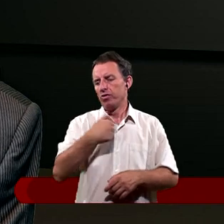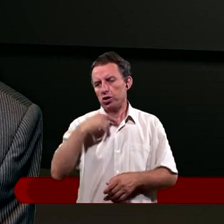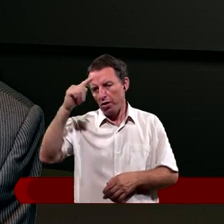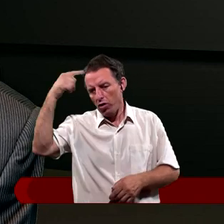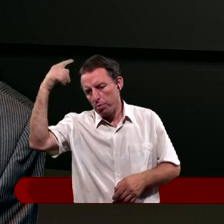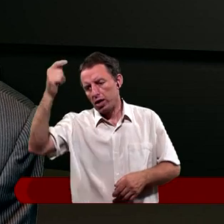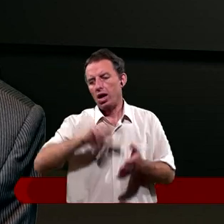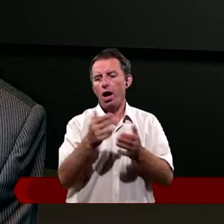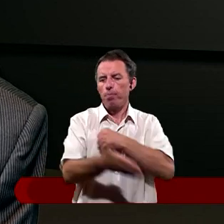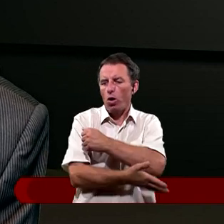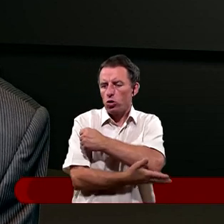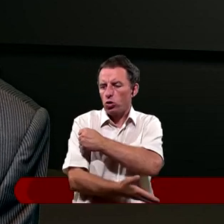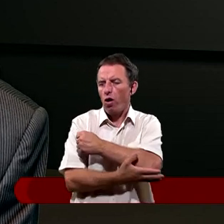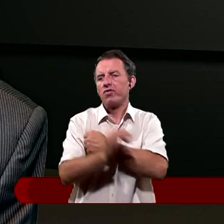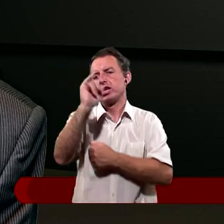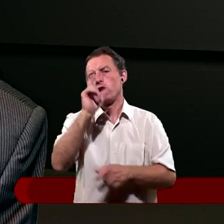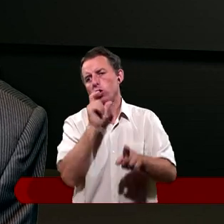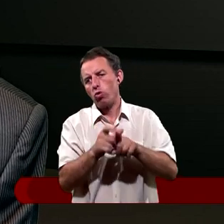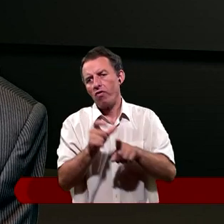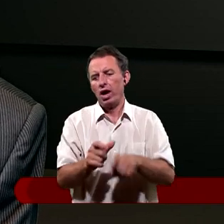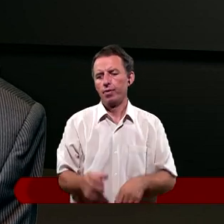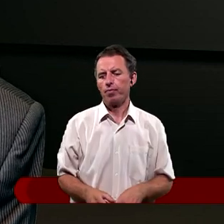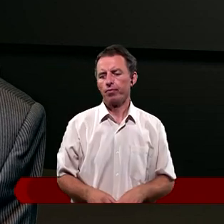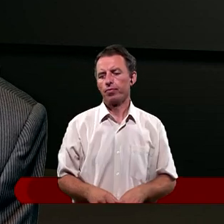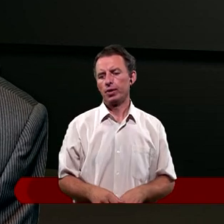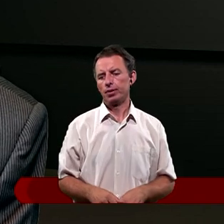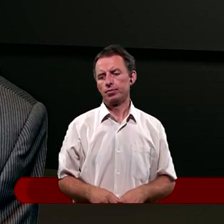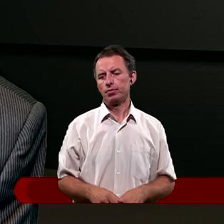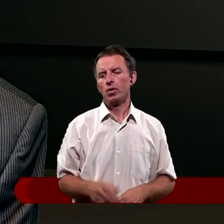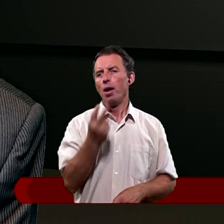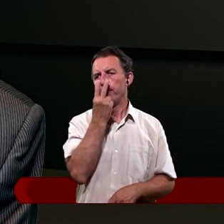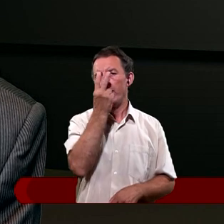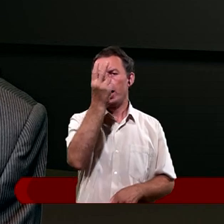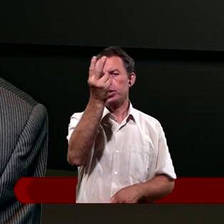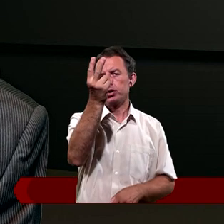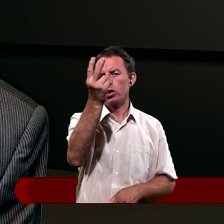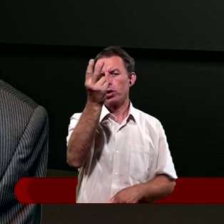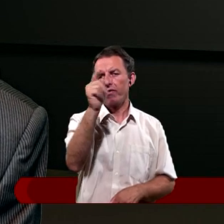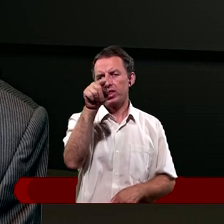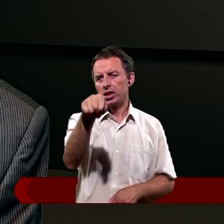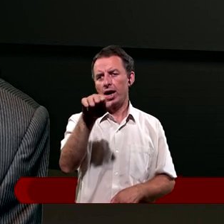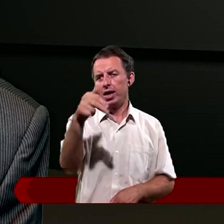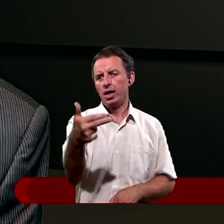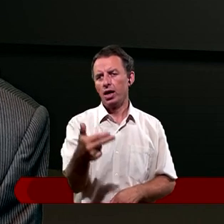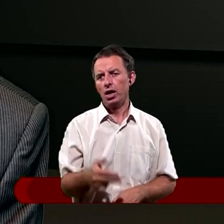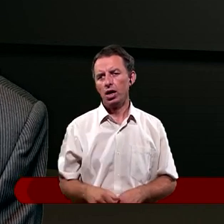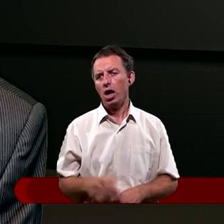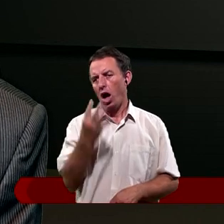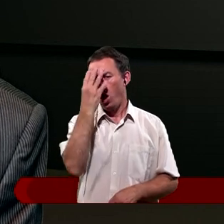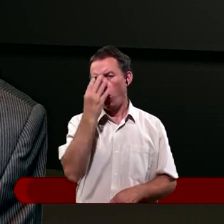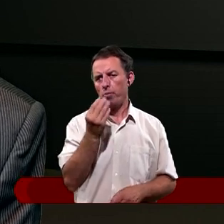W naszej wyobraźni, na podstawie Jego słowa i patrząc